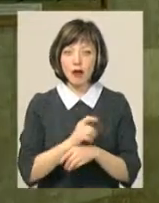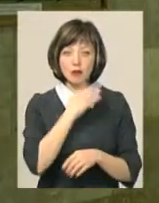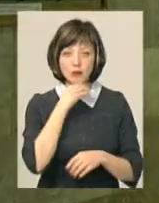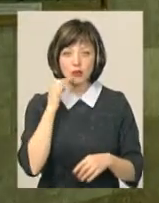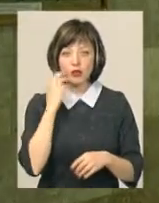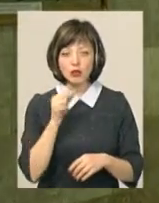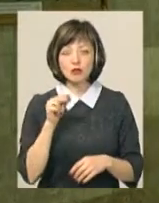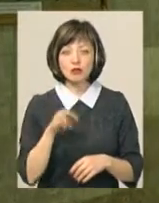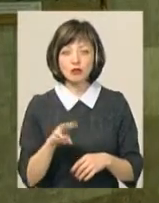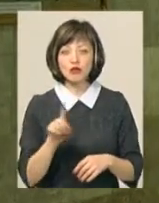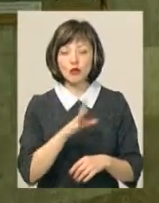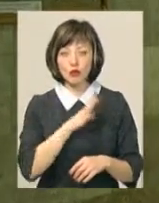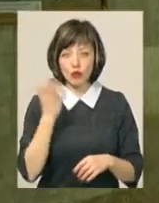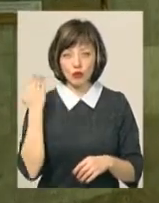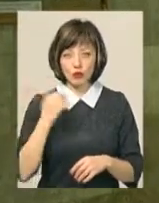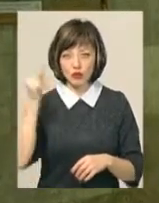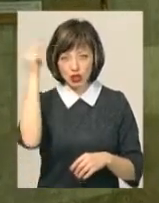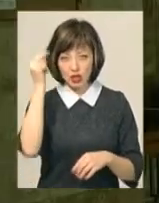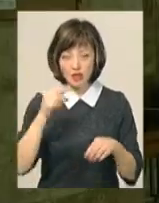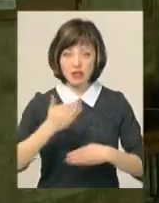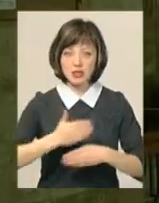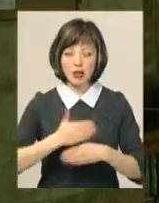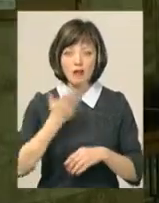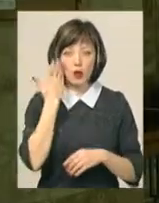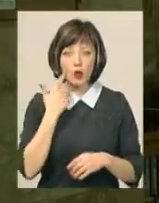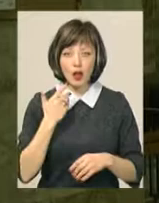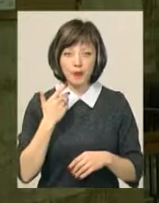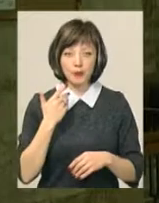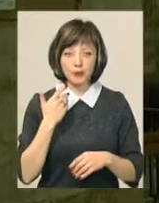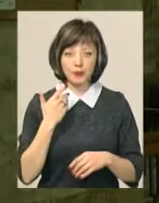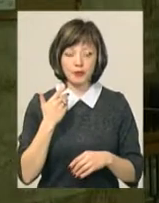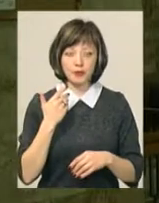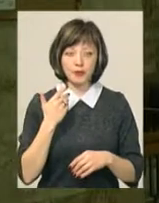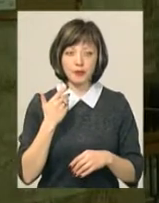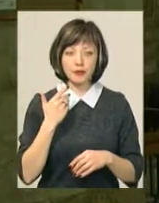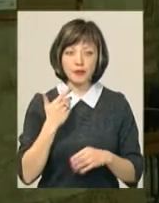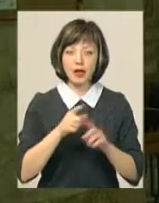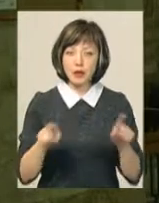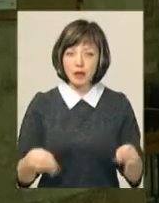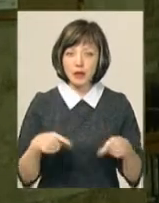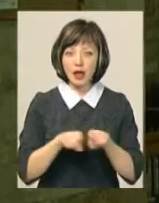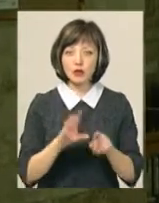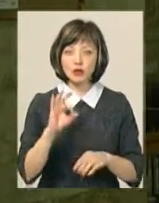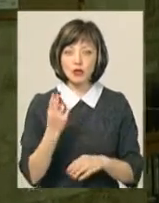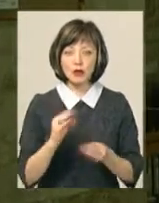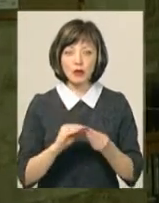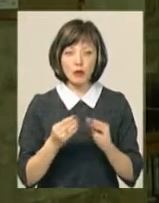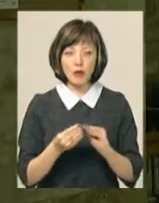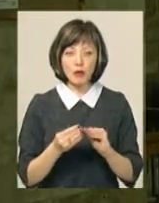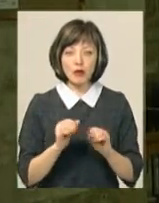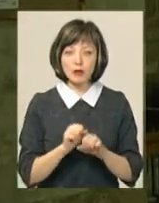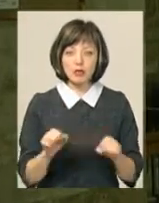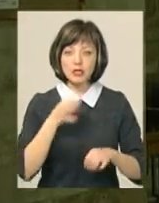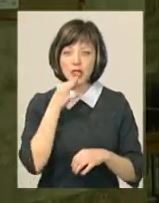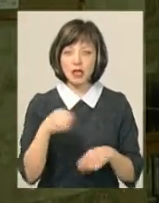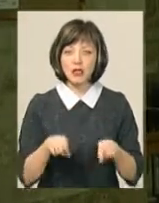серйозно, ніж те, що було у нашій шкільній виставі. Коли піднімають у сучасних виставах такі соціальні проблеми, не можна сказати,